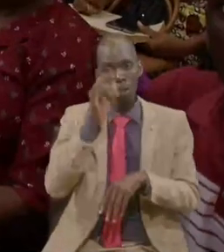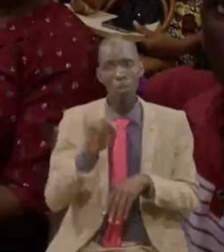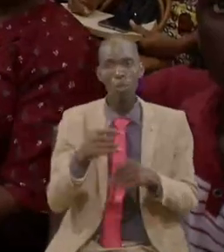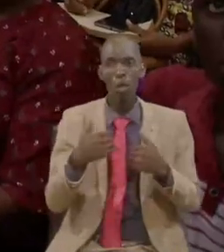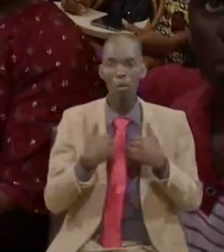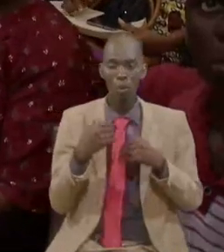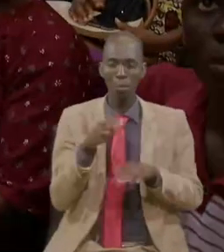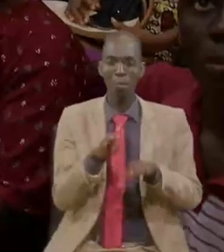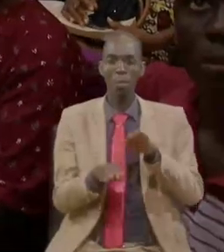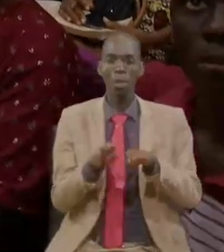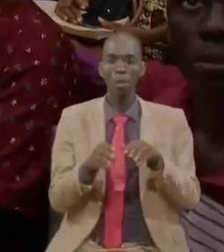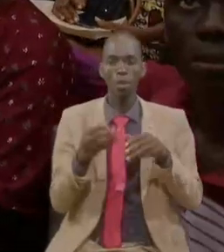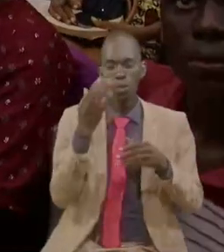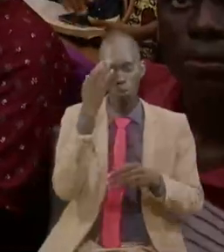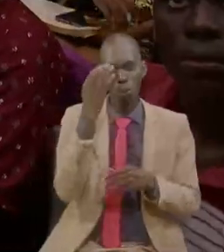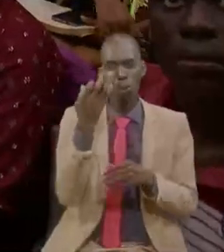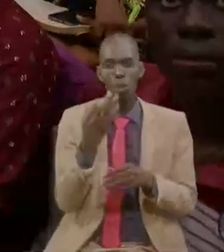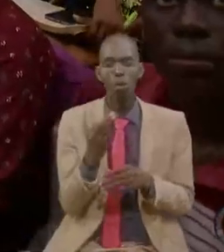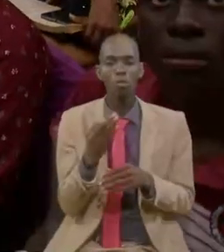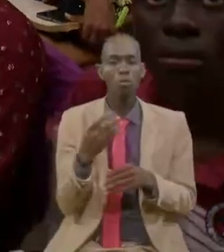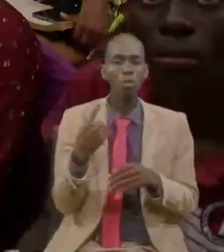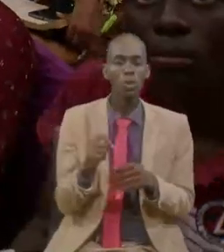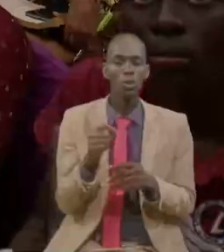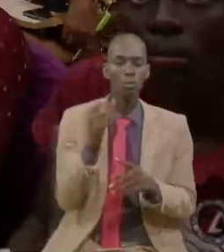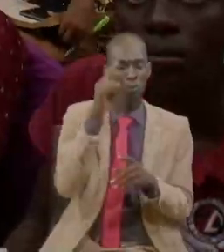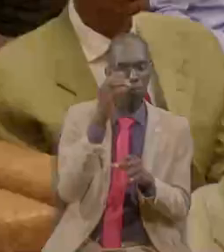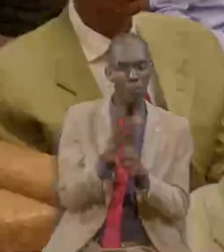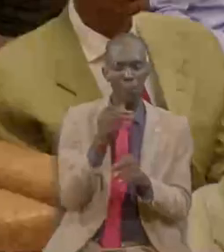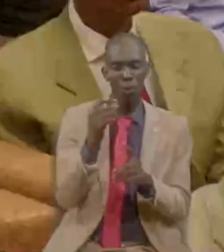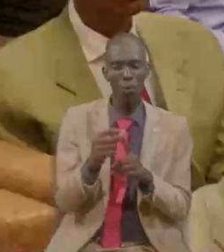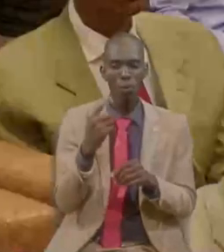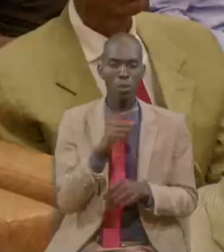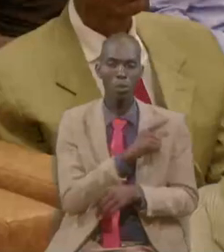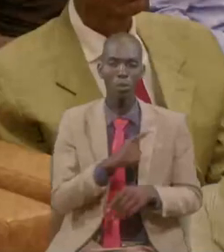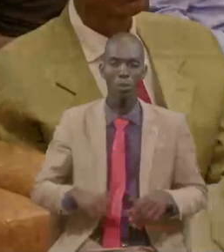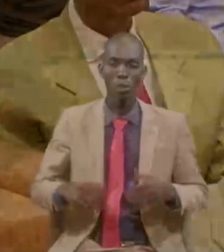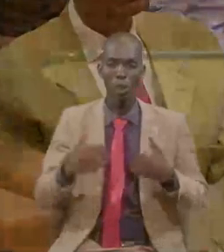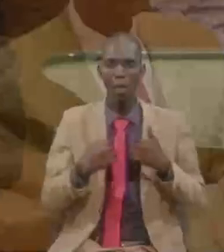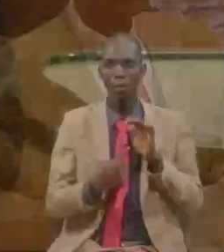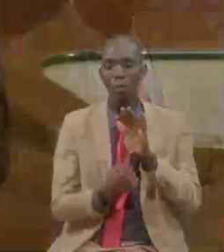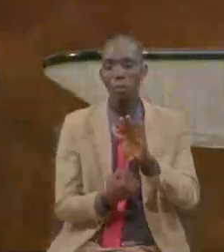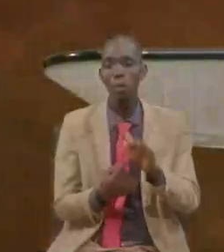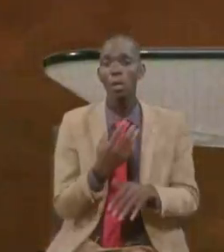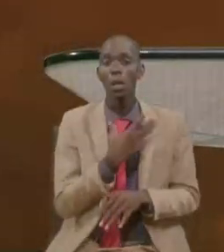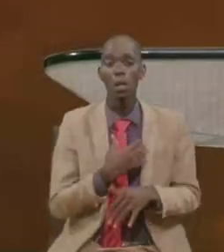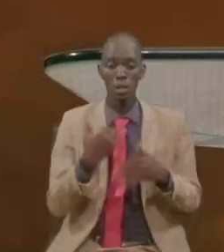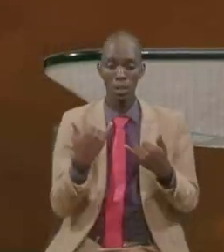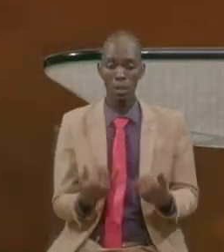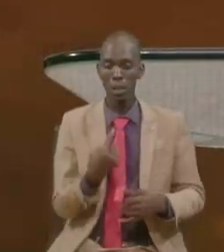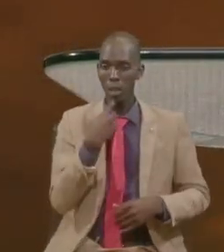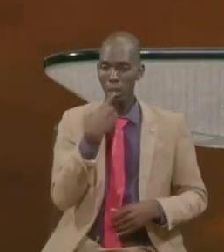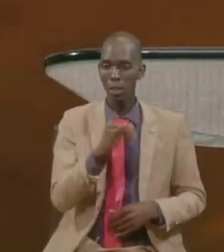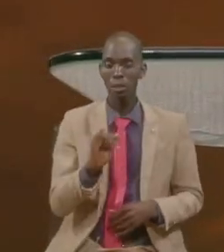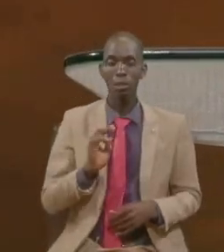compréhension équilibrée, une approche équilibrée de la foi, de la parole que le Seigneur révèle et nous